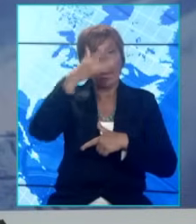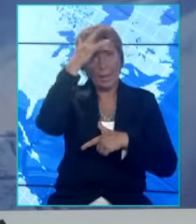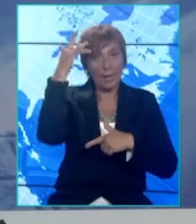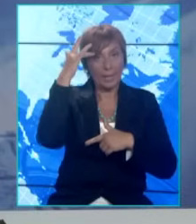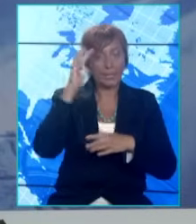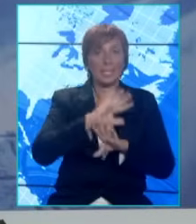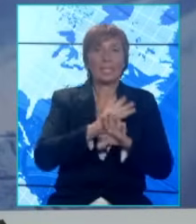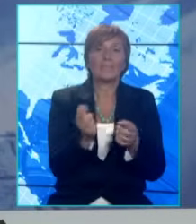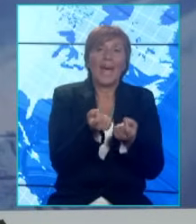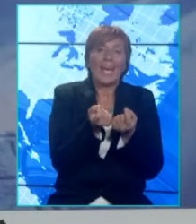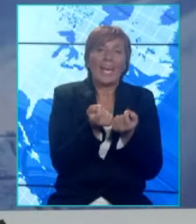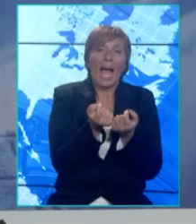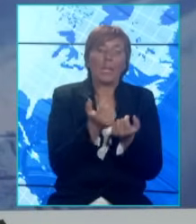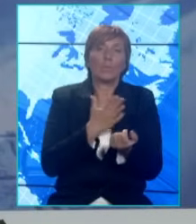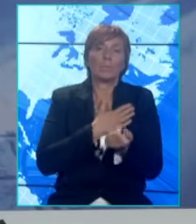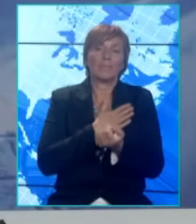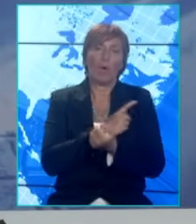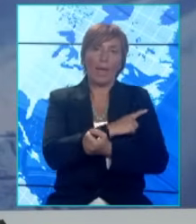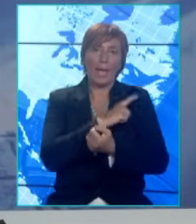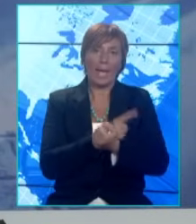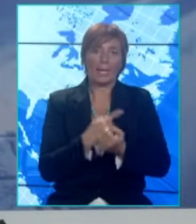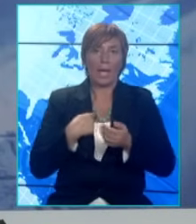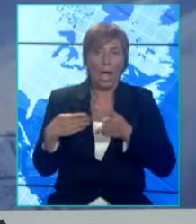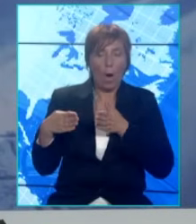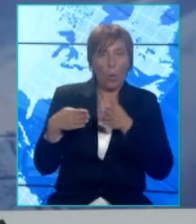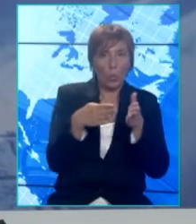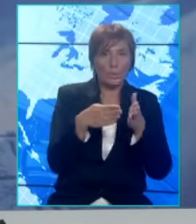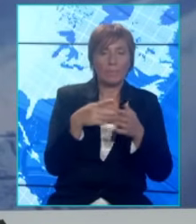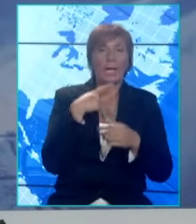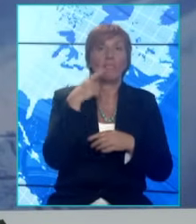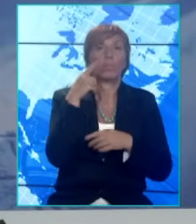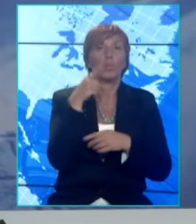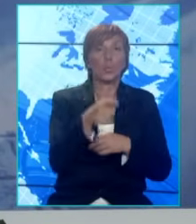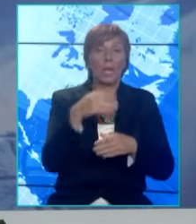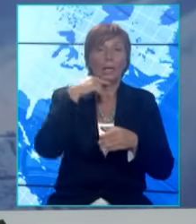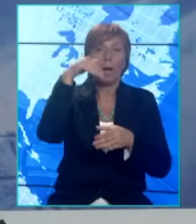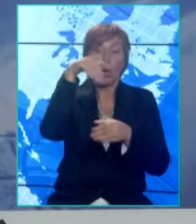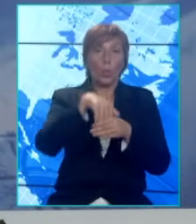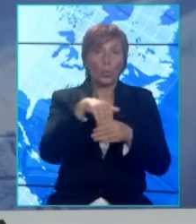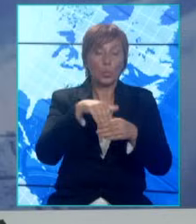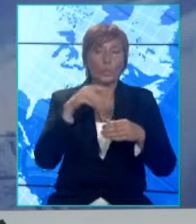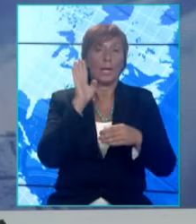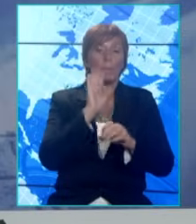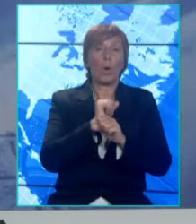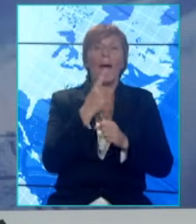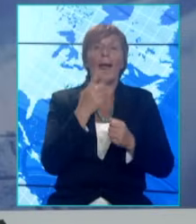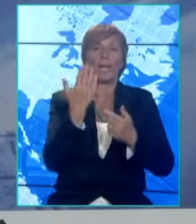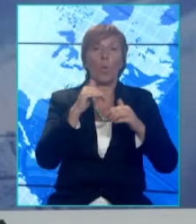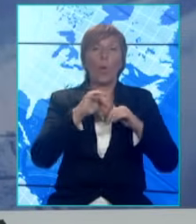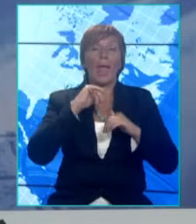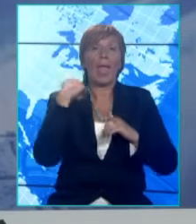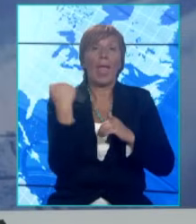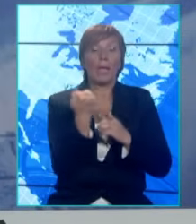Svaki atom svoje energije usmjeravam upravo u tome pravcu da i unutar Bosne i Hercegovine, a i u Europskoj uniji se